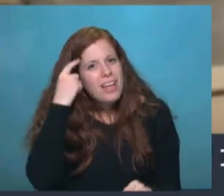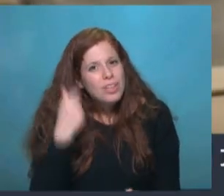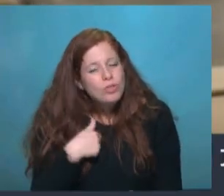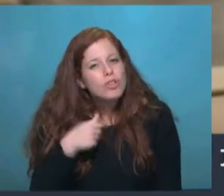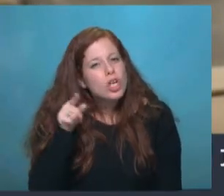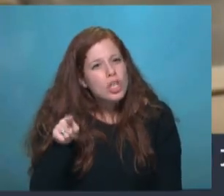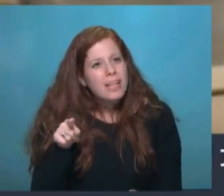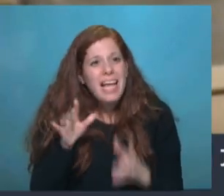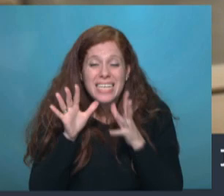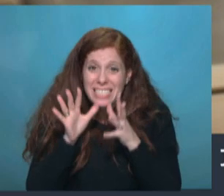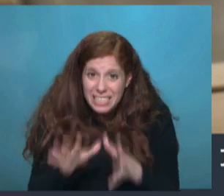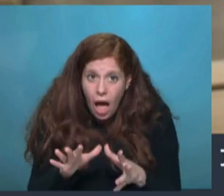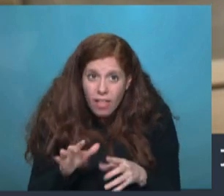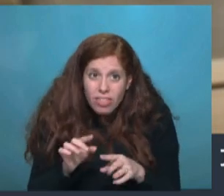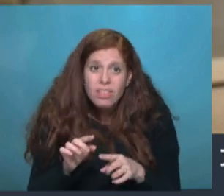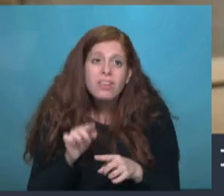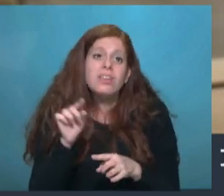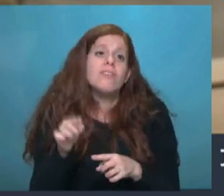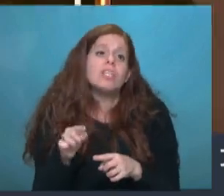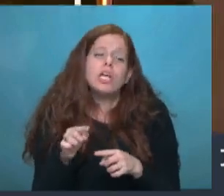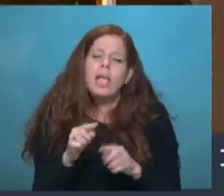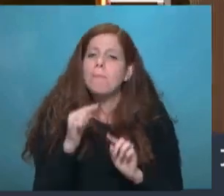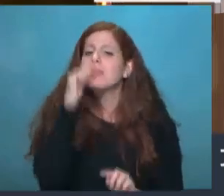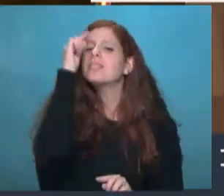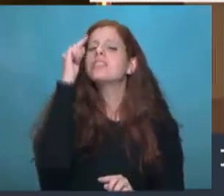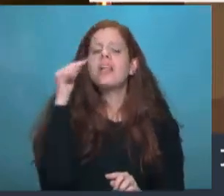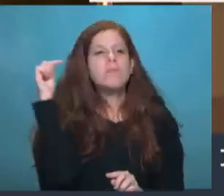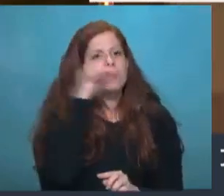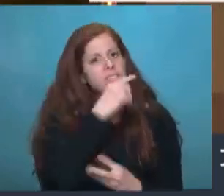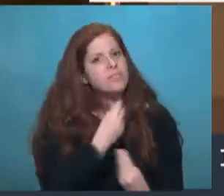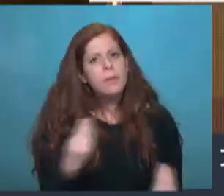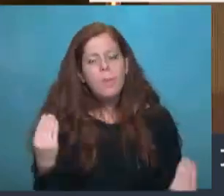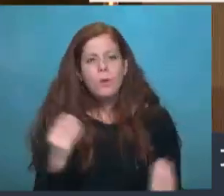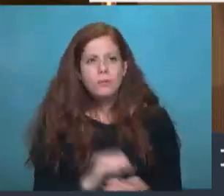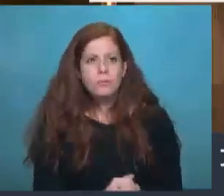שכשאתה גזען ושאתה מתנסה, אתה מפספס המון. איזו